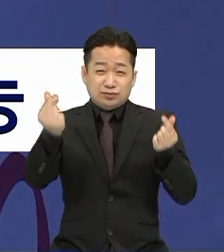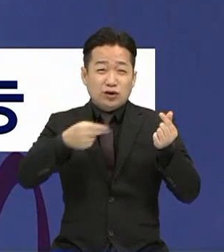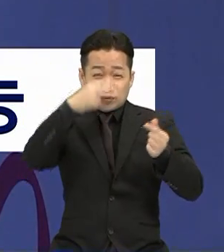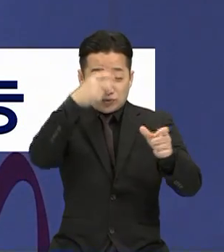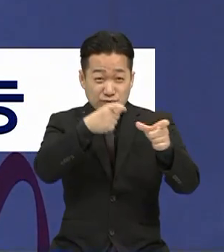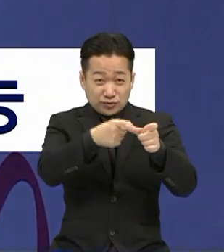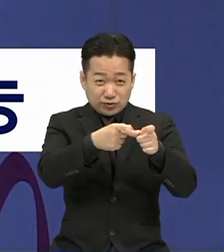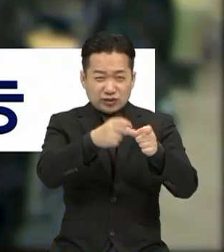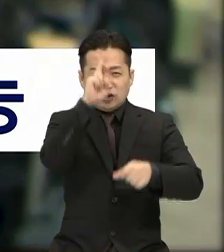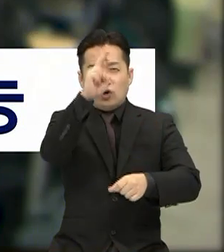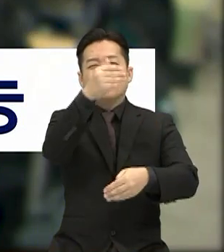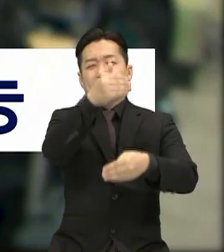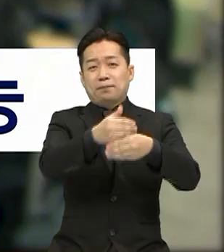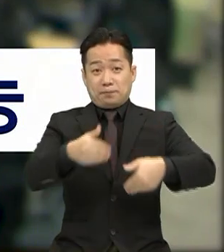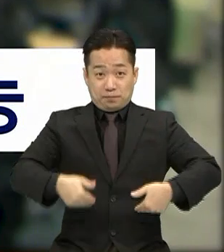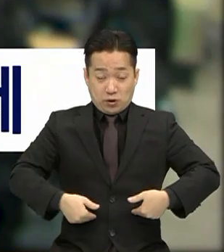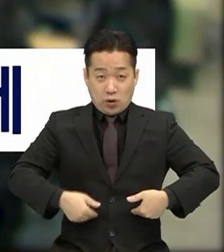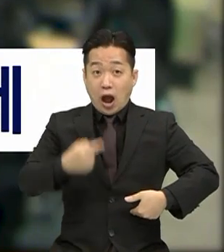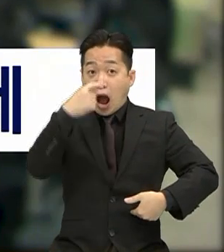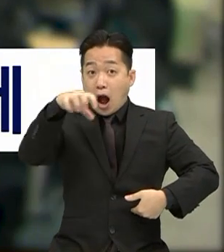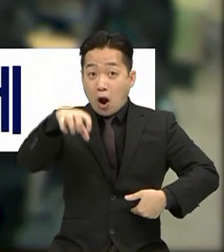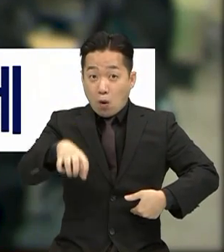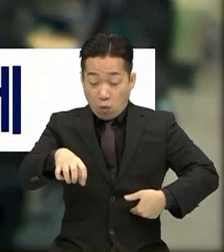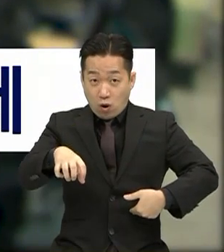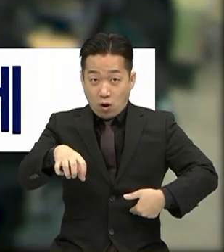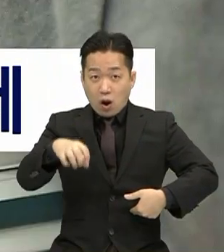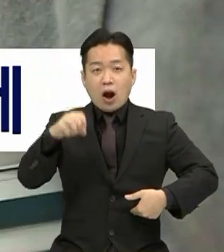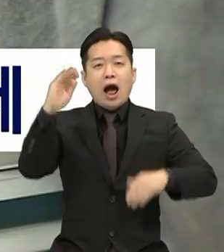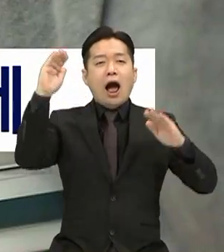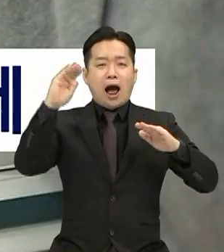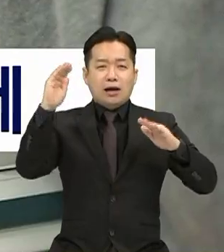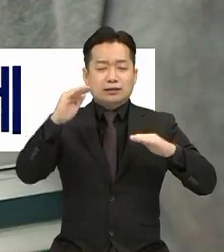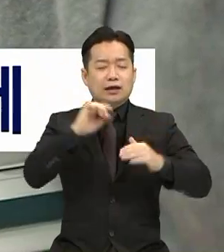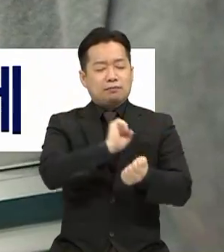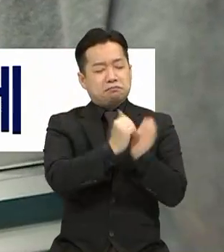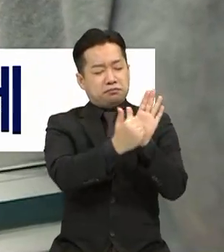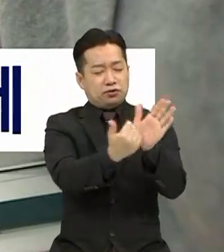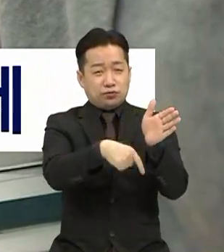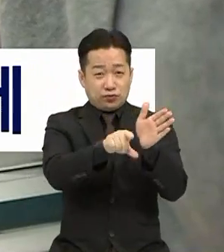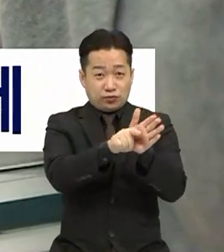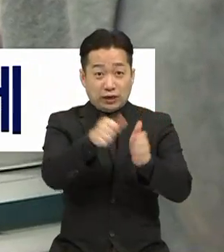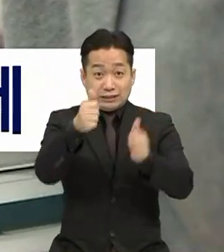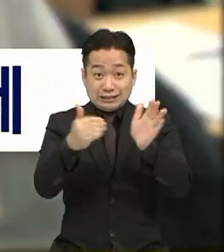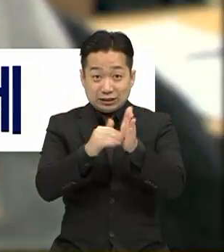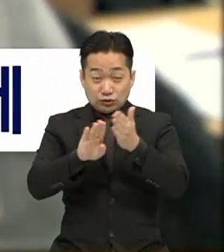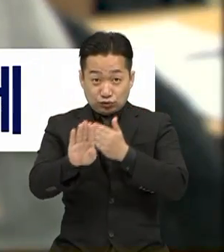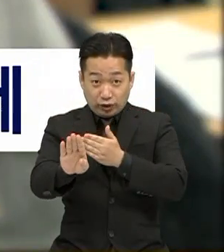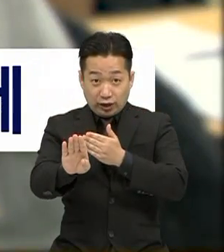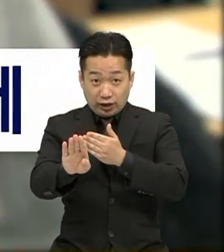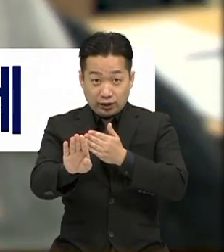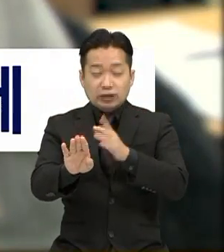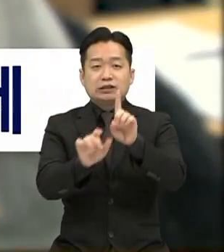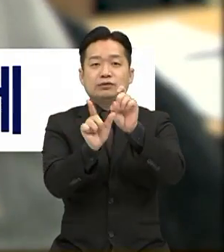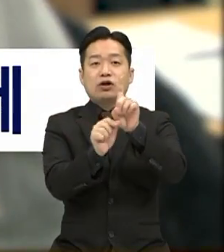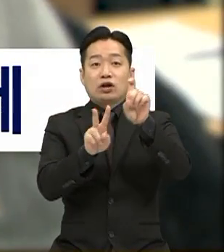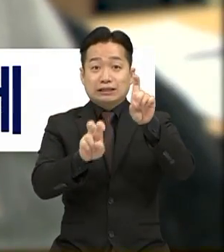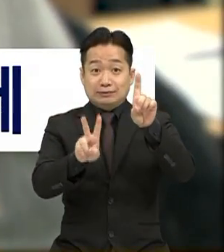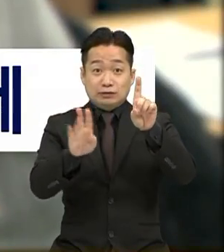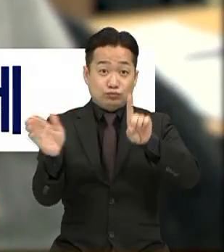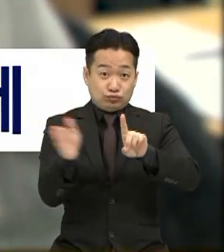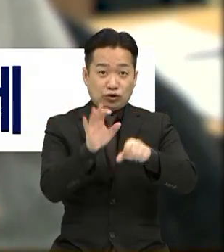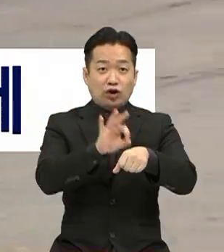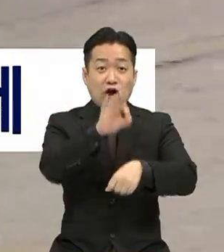자정까지로 제한했습니다. 학원도 수험생 안전을 이유로 수능시험 이후인 다음 달 22일부터 10시 제한이